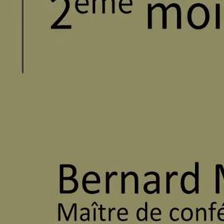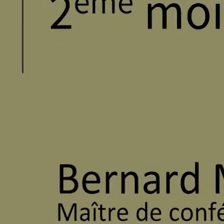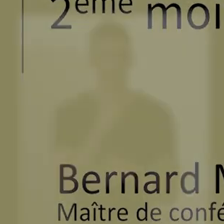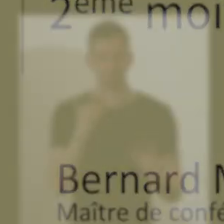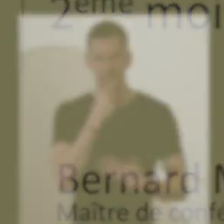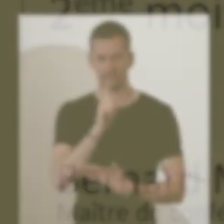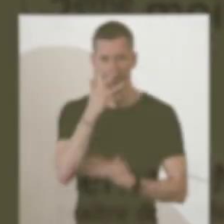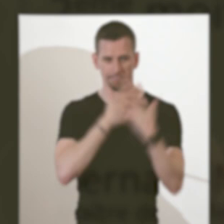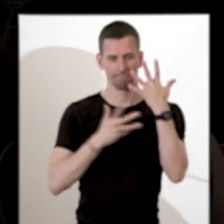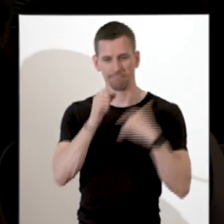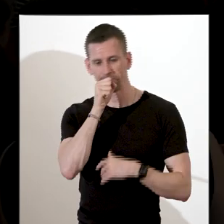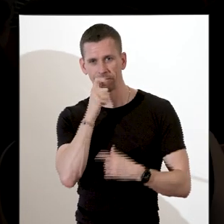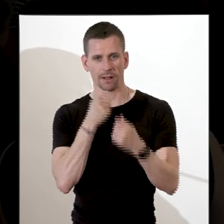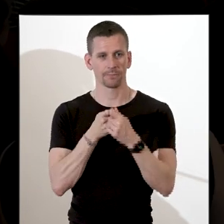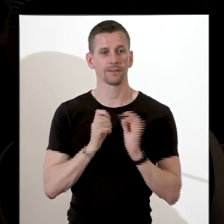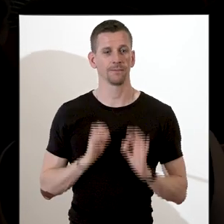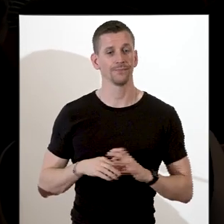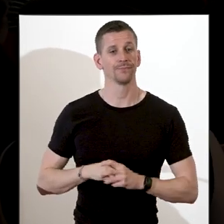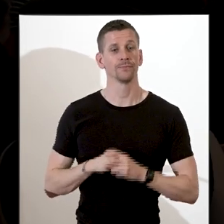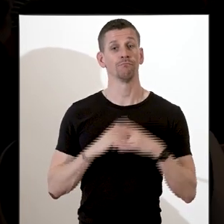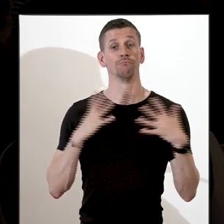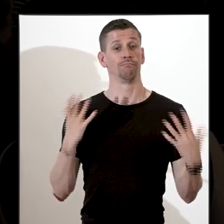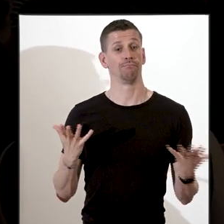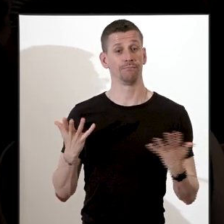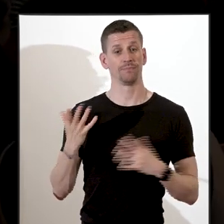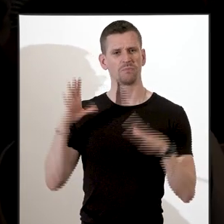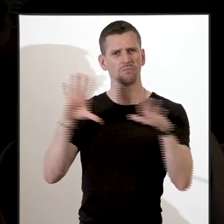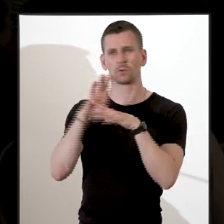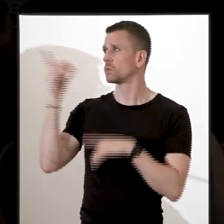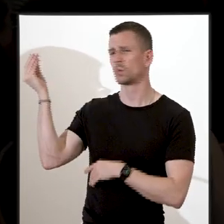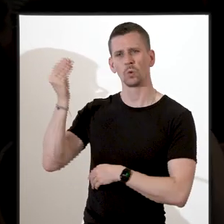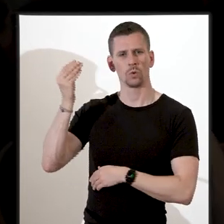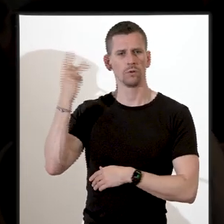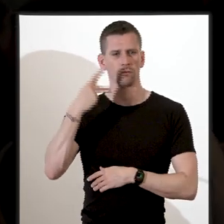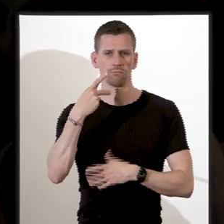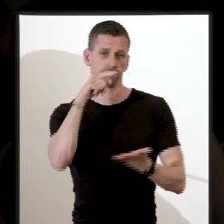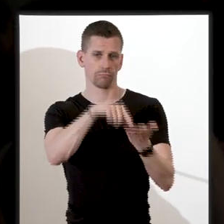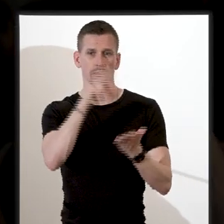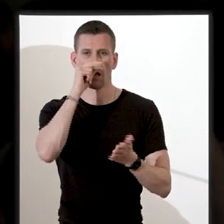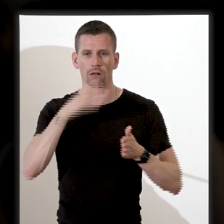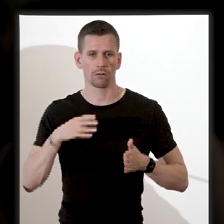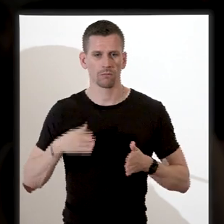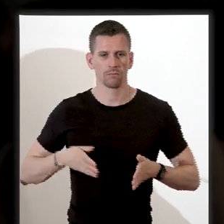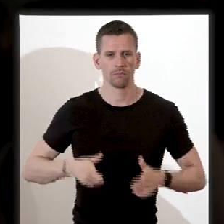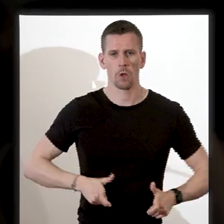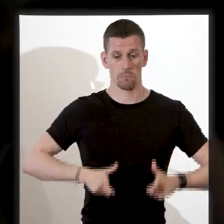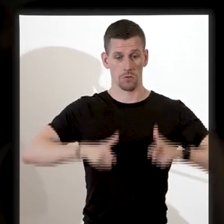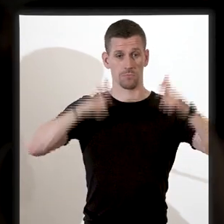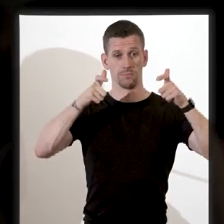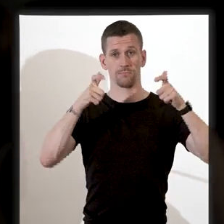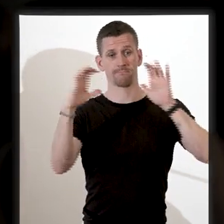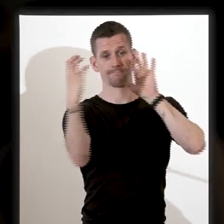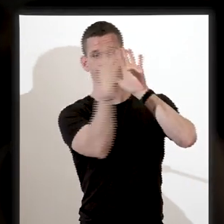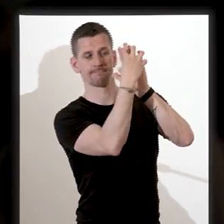Avec cette image, nous nous retrouvons à Nantes, précisément sur la façade d'un immeuble érigé dans la deuxième moitié